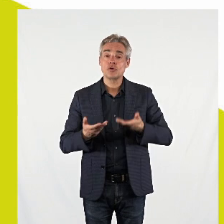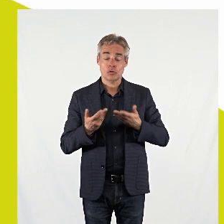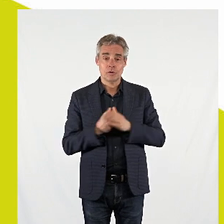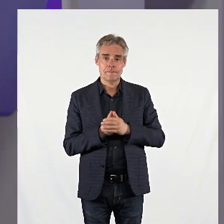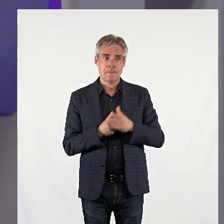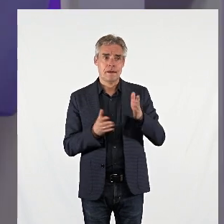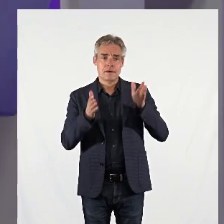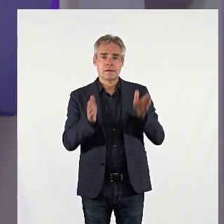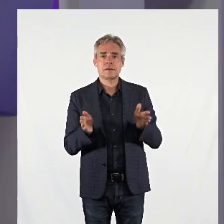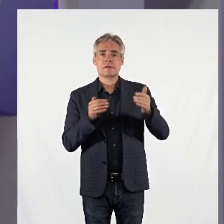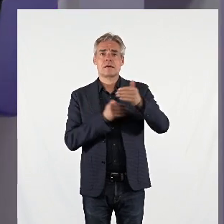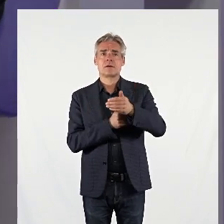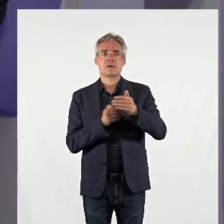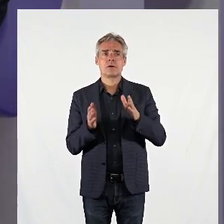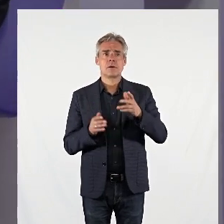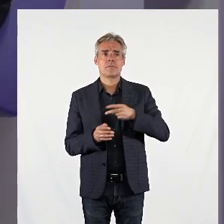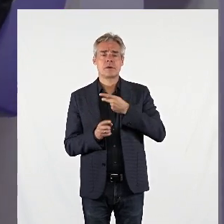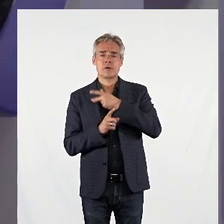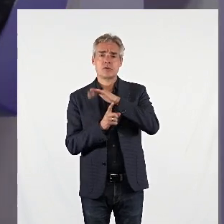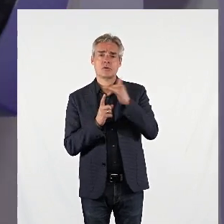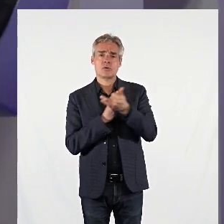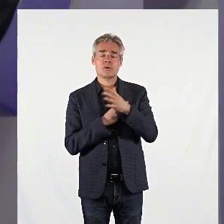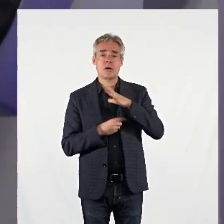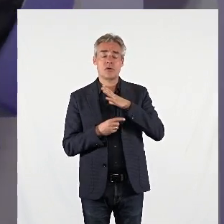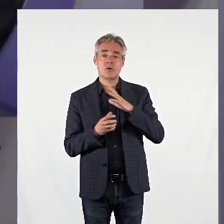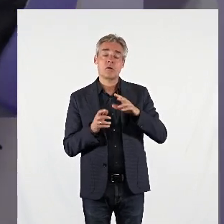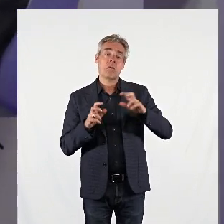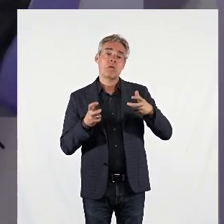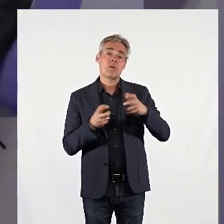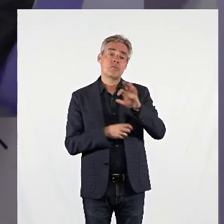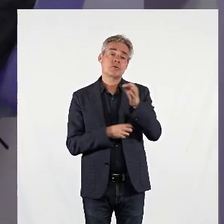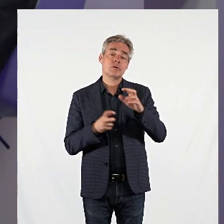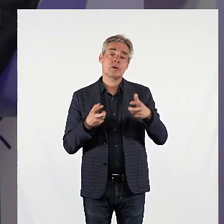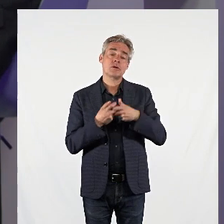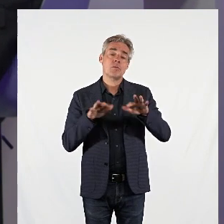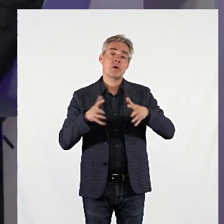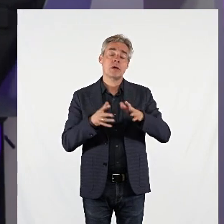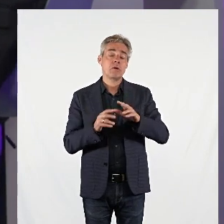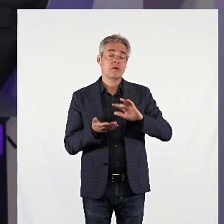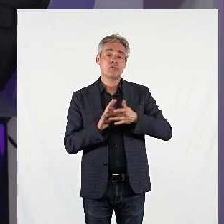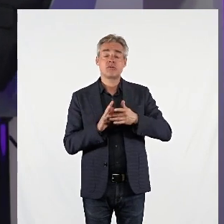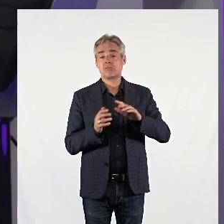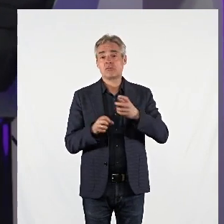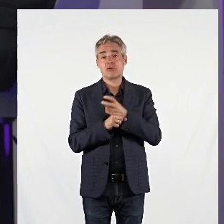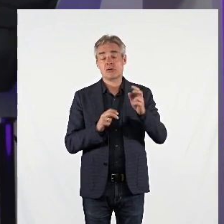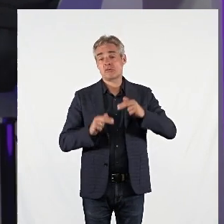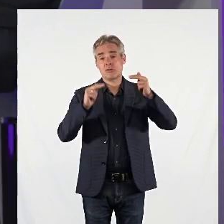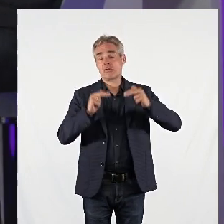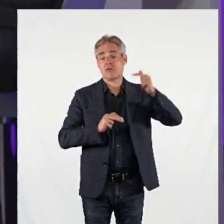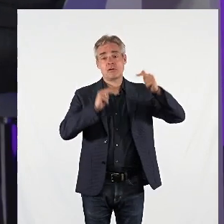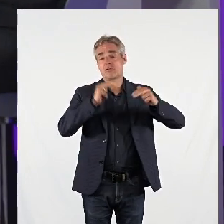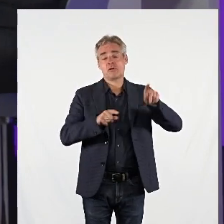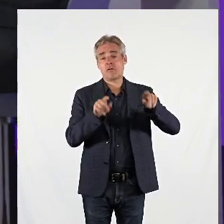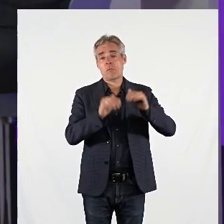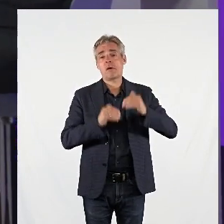secteur médico-social, on applique un taux moyen, quel que soit le niveau du risque auquel différentes structures sont